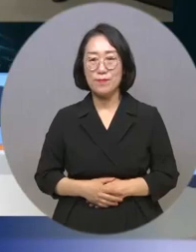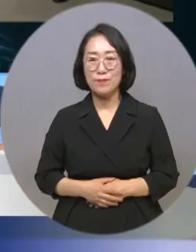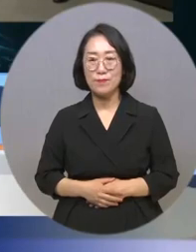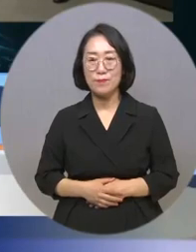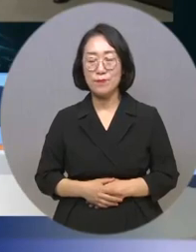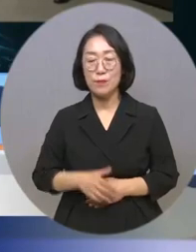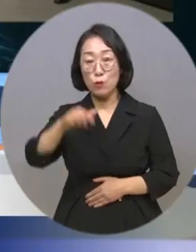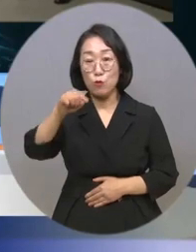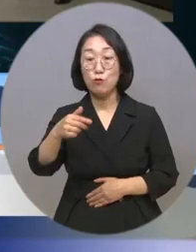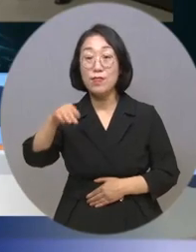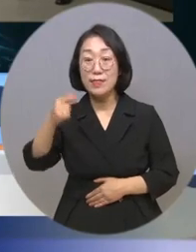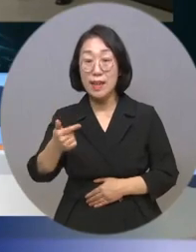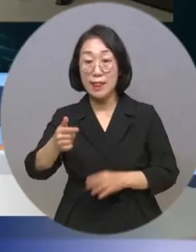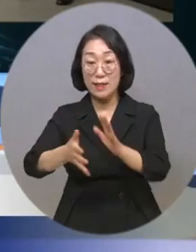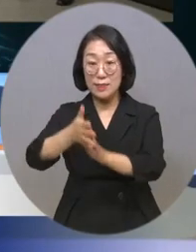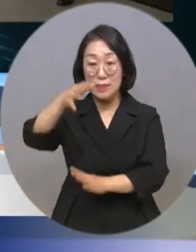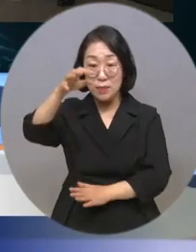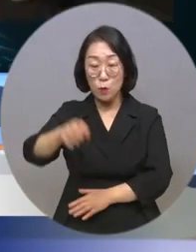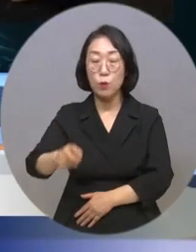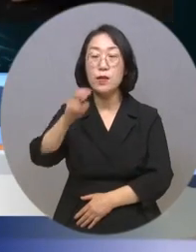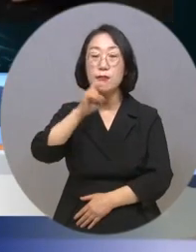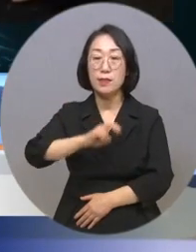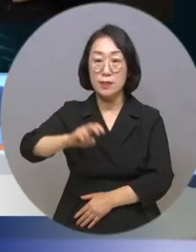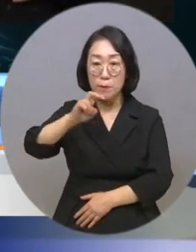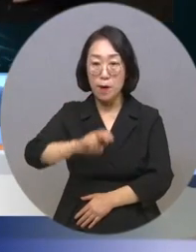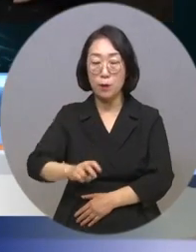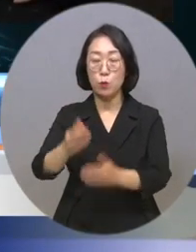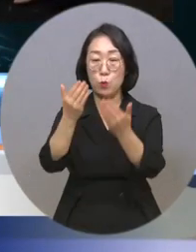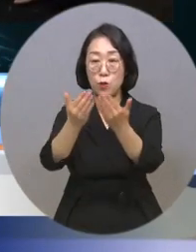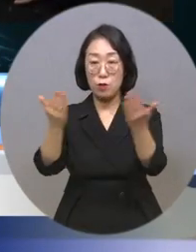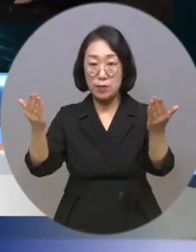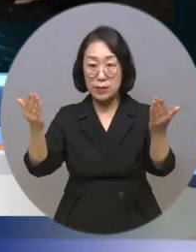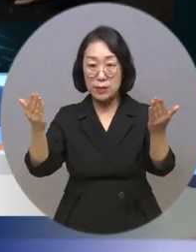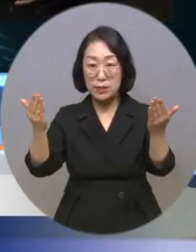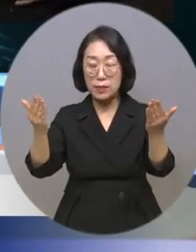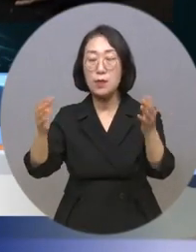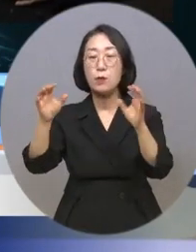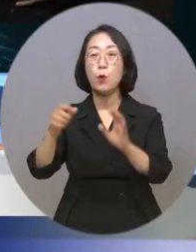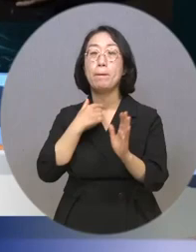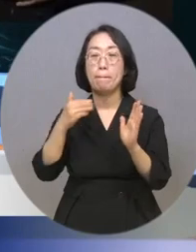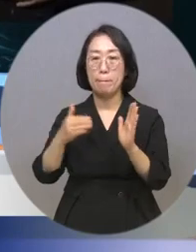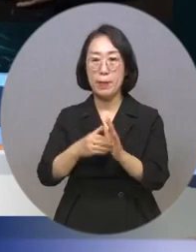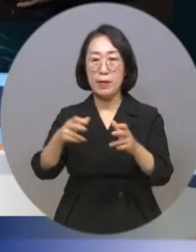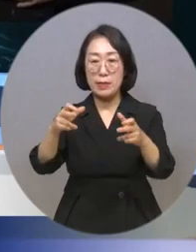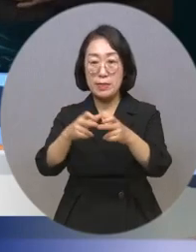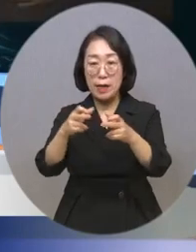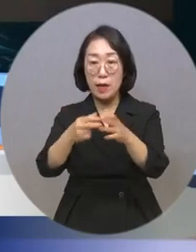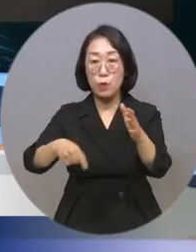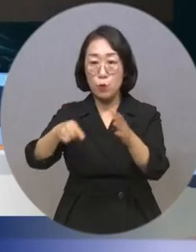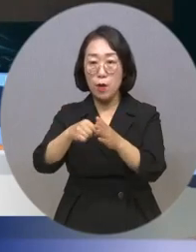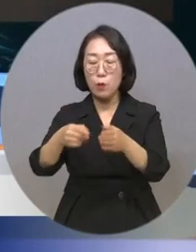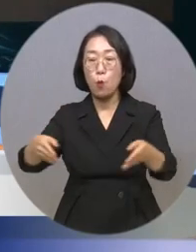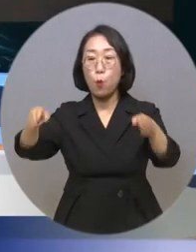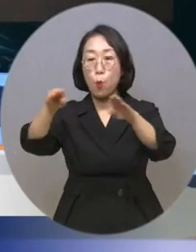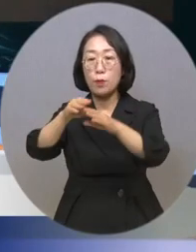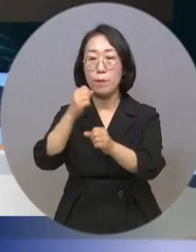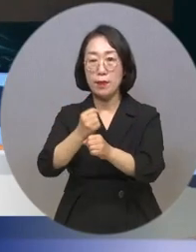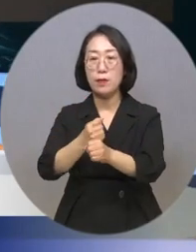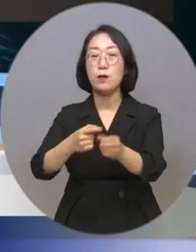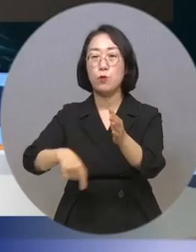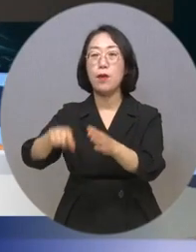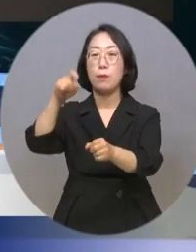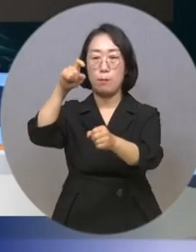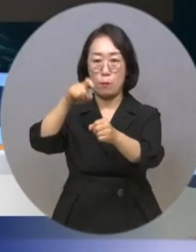전북 군산에 자선음악회와 전시회가 열렸습니다. 장애인을 위한 공간을 마련하기 위해서라고 하는데요.